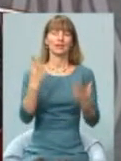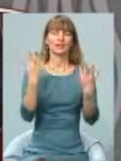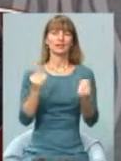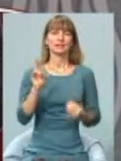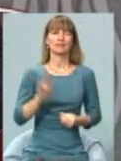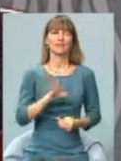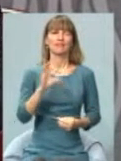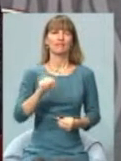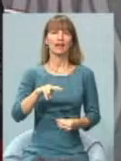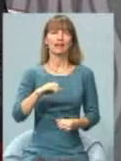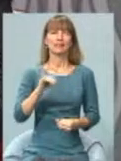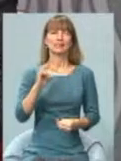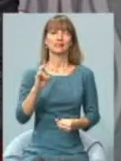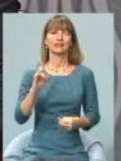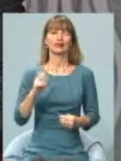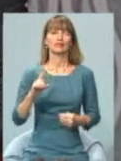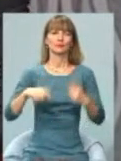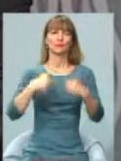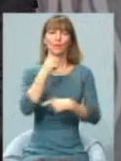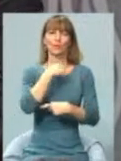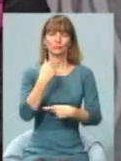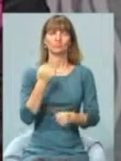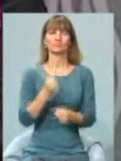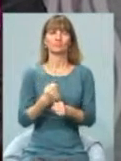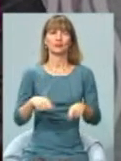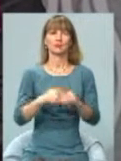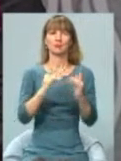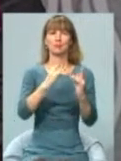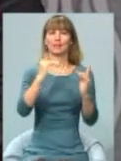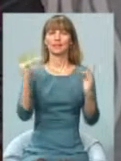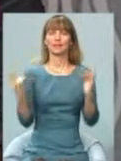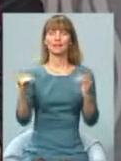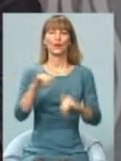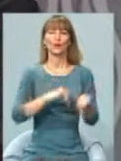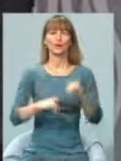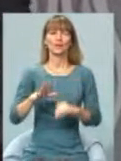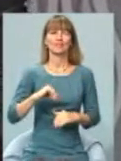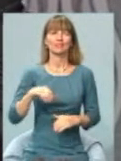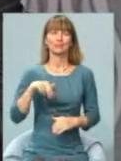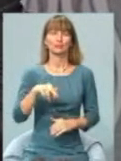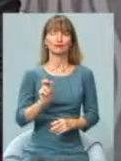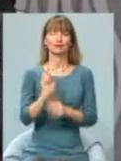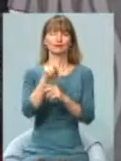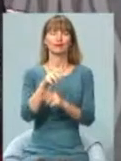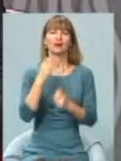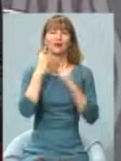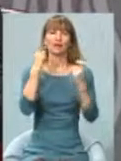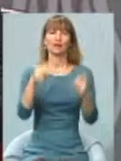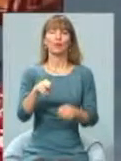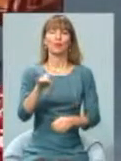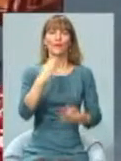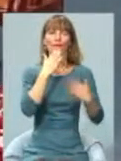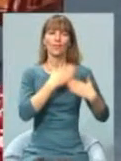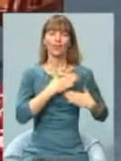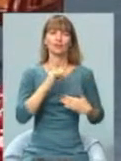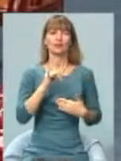Валентина в наступному році у нас будувати великий-великий такий місточок, куди всі будемо залазити дружно і гукати, кричати про кохання або